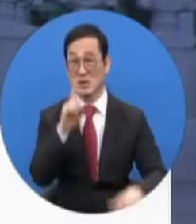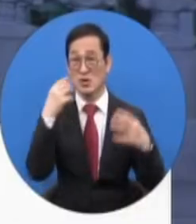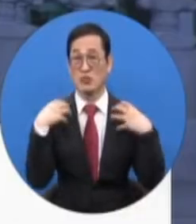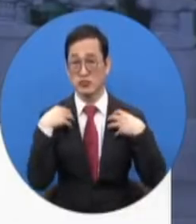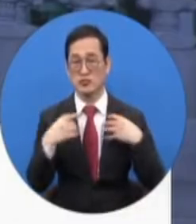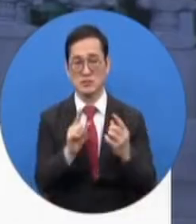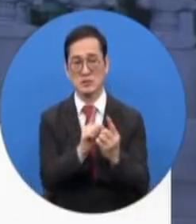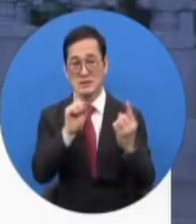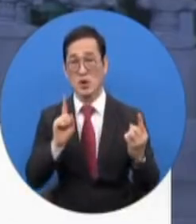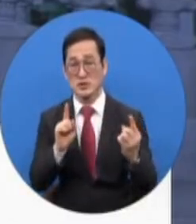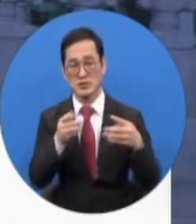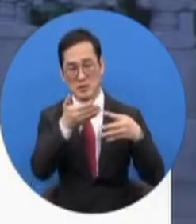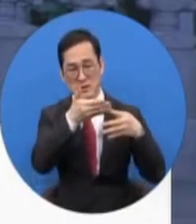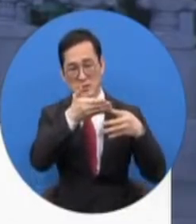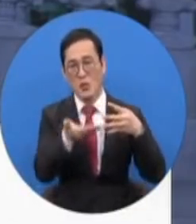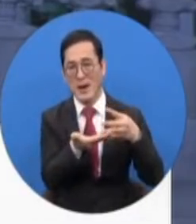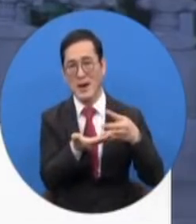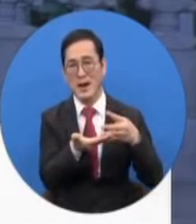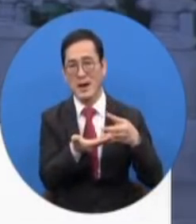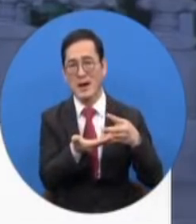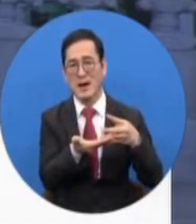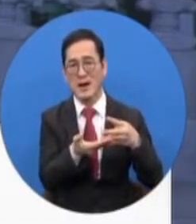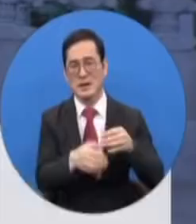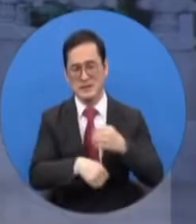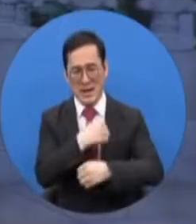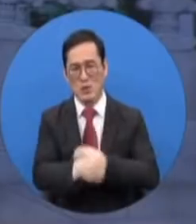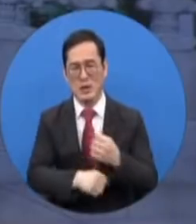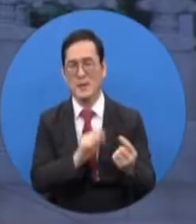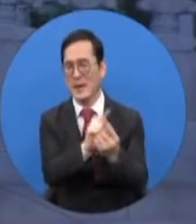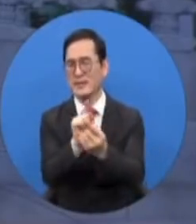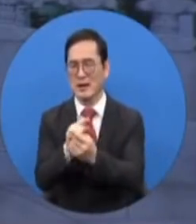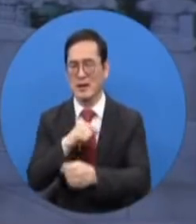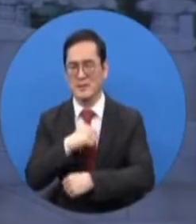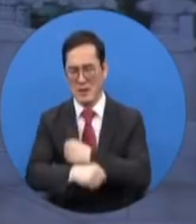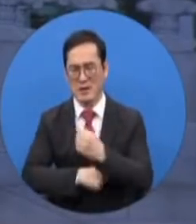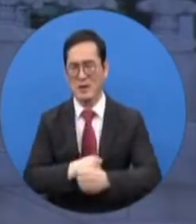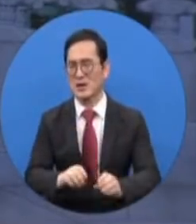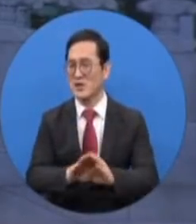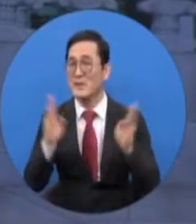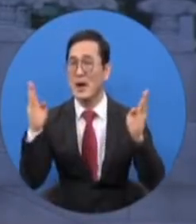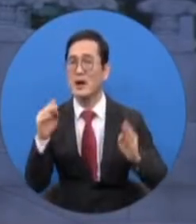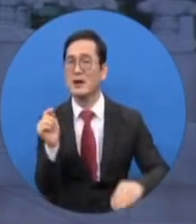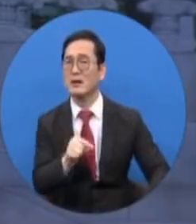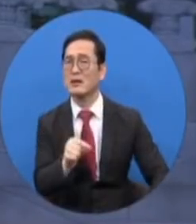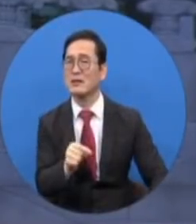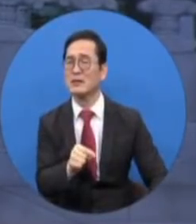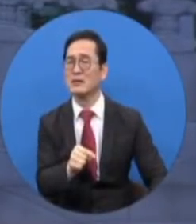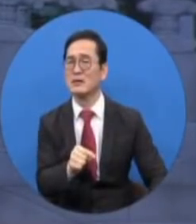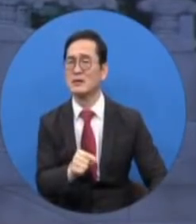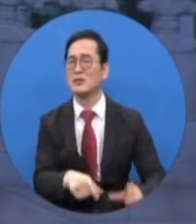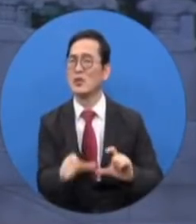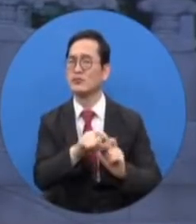걸로 보입니다. 잠시 후에 자세히 짚어보겠습니다. 우리들의 생명과 건강과 관련된 문제이기 때문이죠.